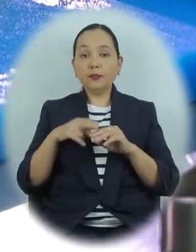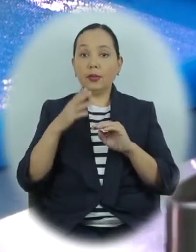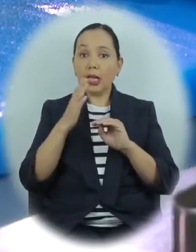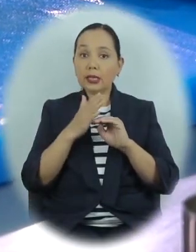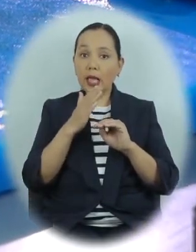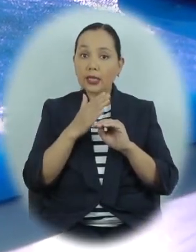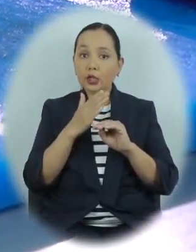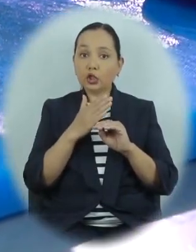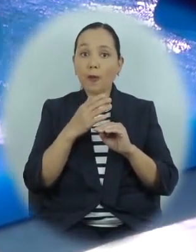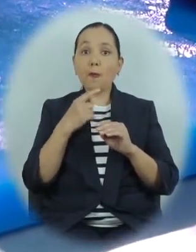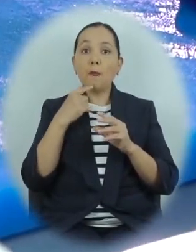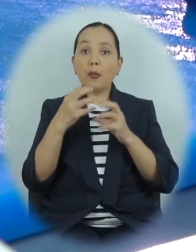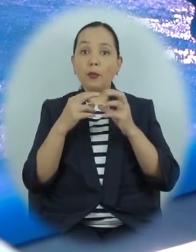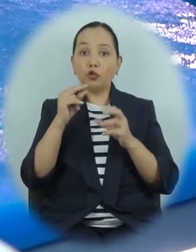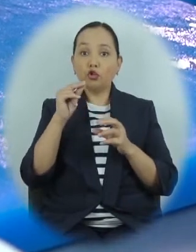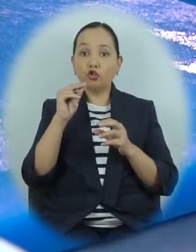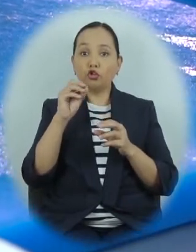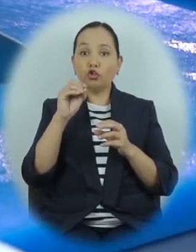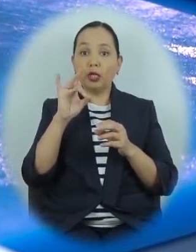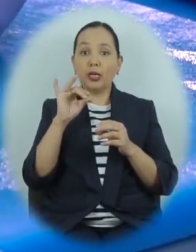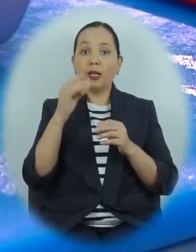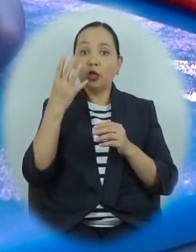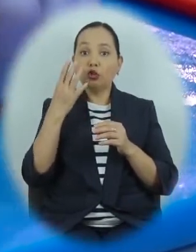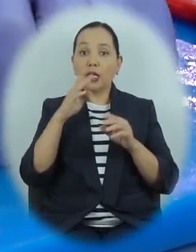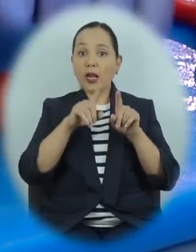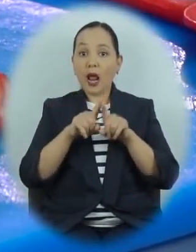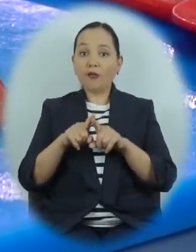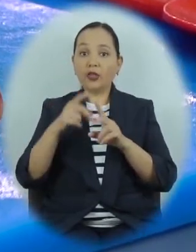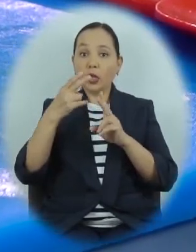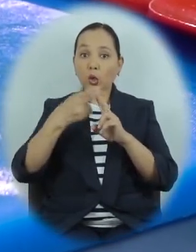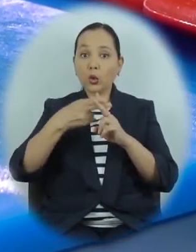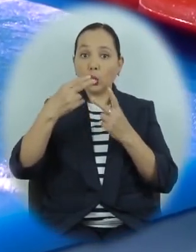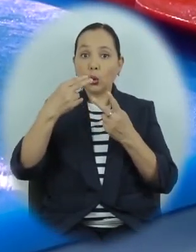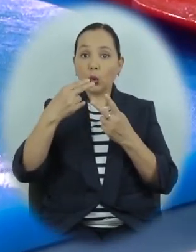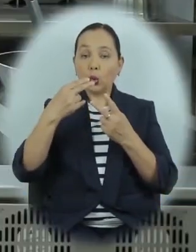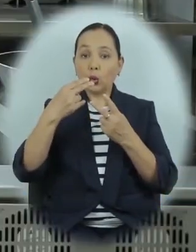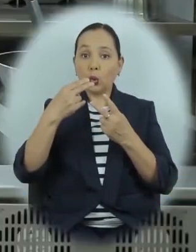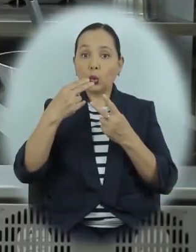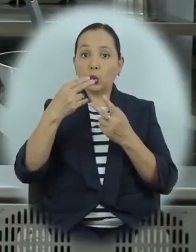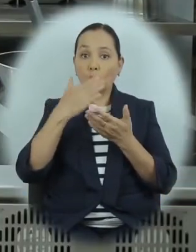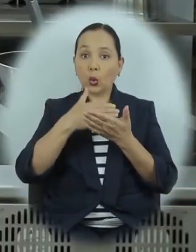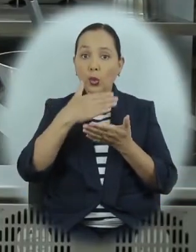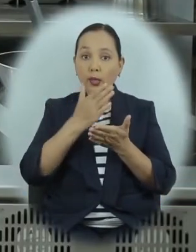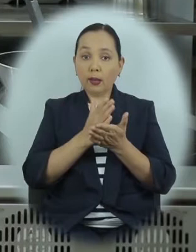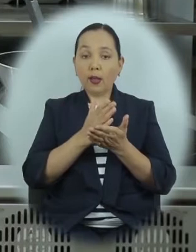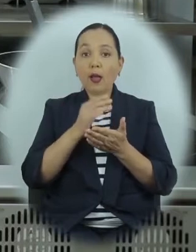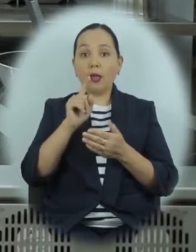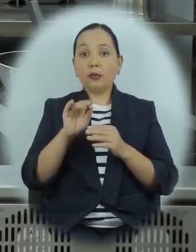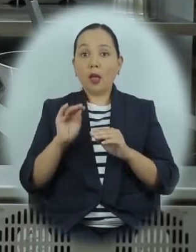нарежем помидор черри на 4 равные дольки. И сюда же мы